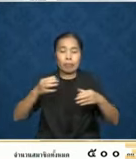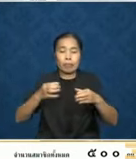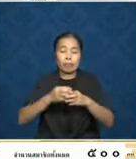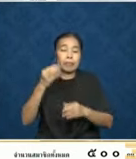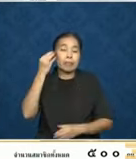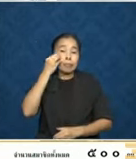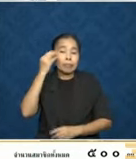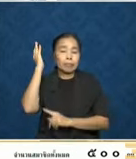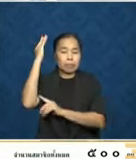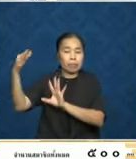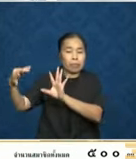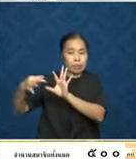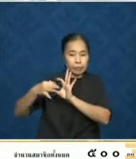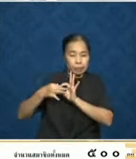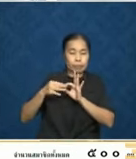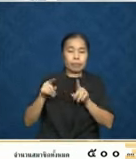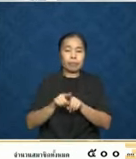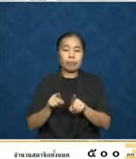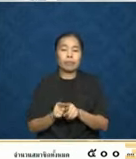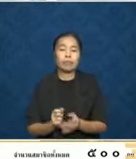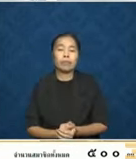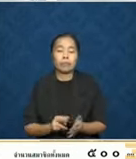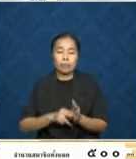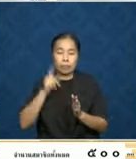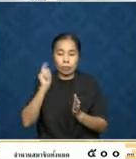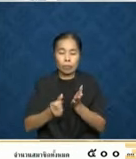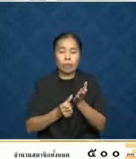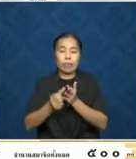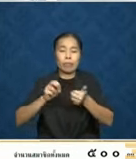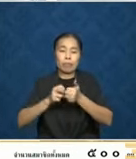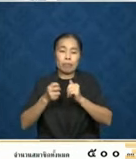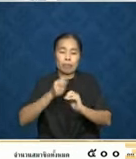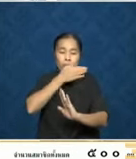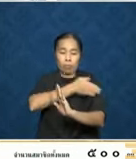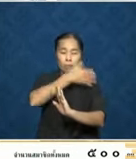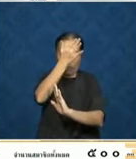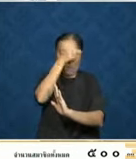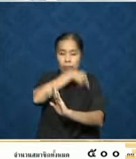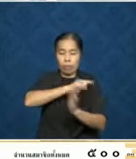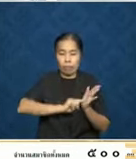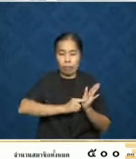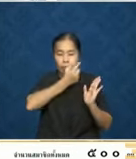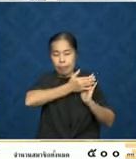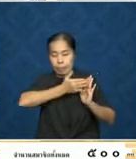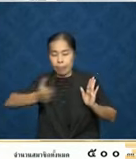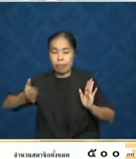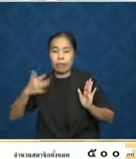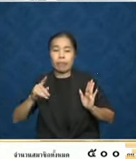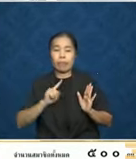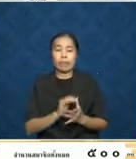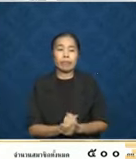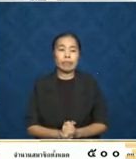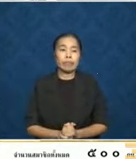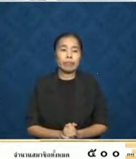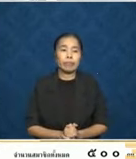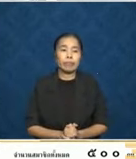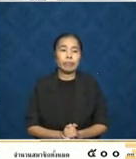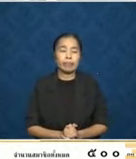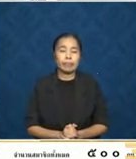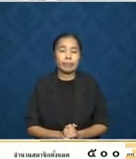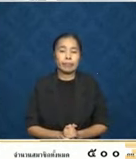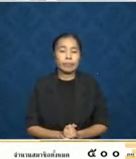ได้อภิปรายนะครับกรณีเรื่องของต้นน้ำซึ่งของผมนี่เป็นเรื่องต้นน้ำของต้นน้ำจริงๆครับท่านประธาน ผมอยากจะบอกกับอย่